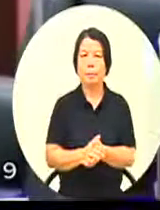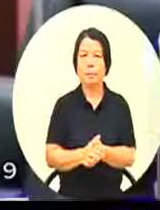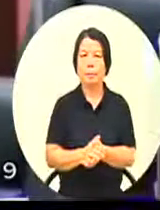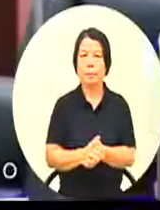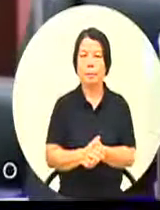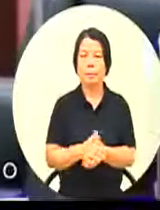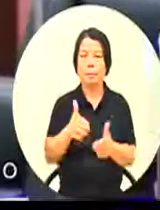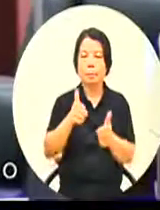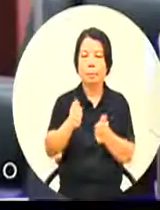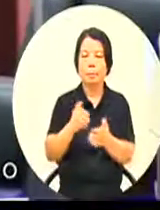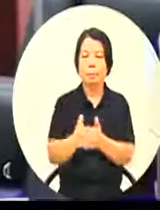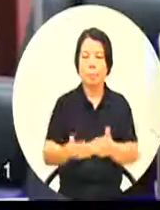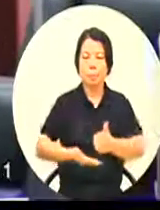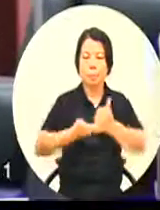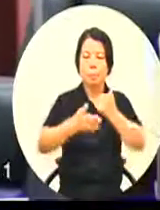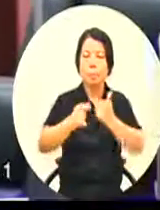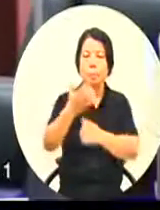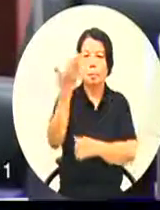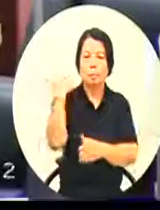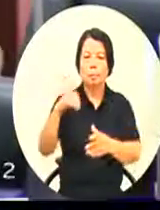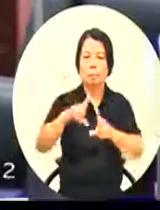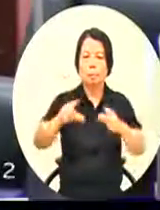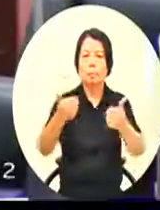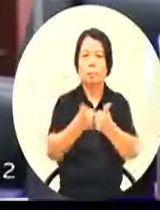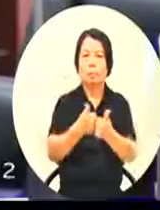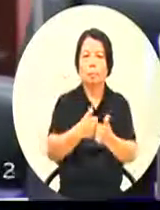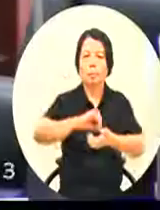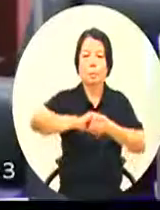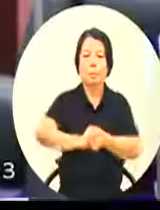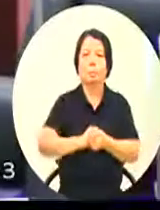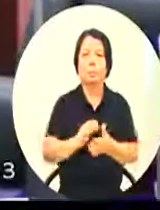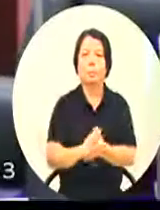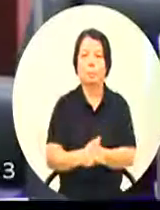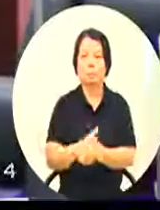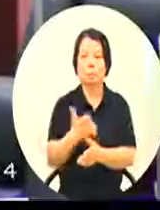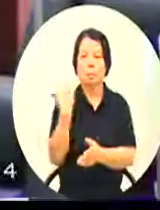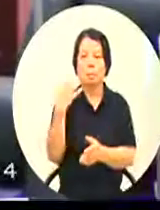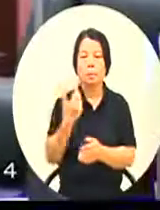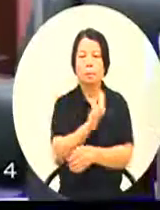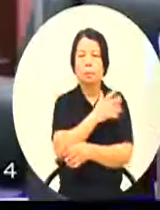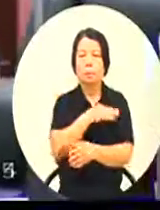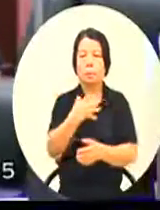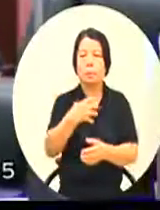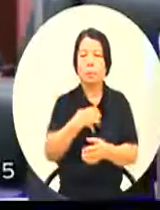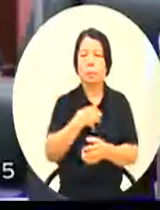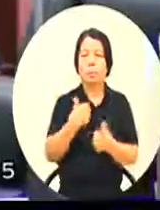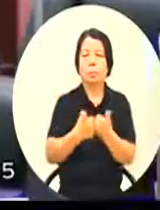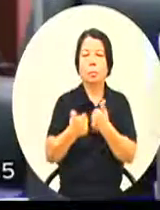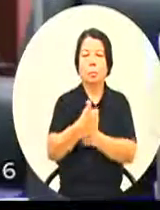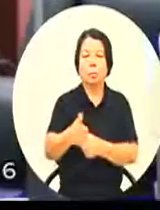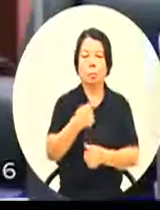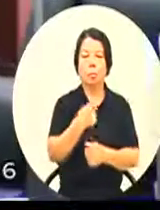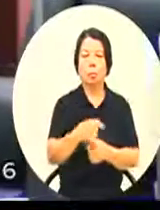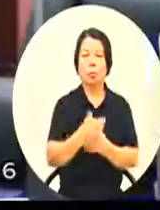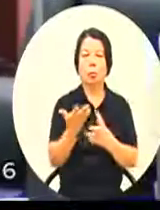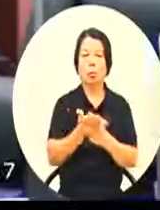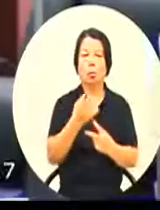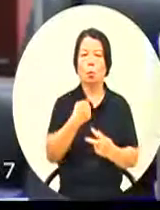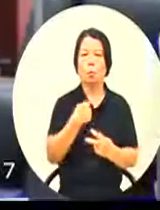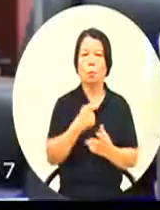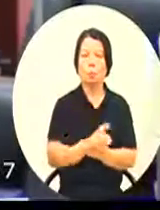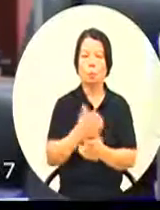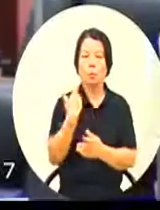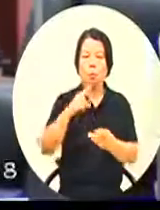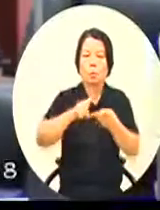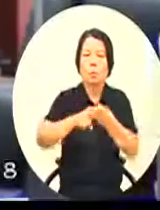感谢你们也尊重当初大会的决议。因为当初不管是吴益政议员或是本席，甚至当初主持的